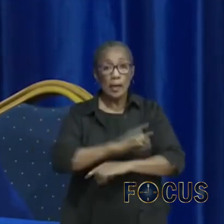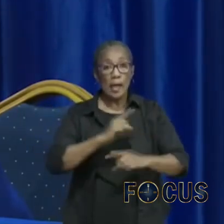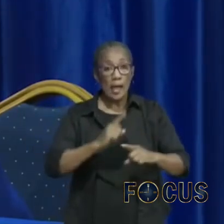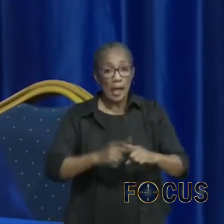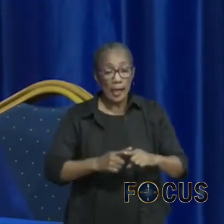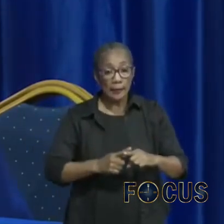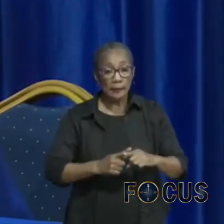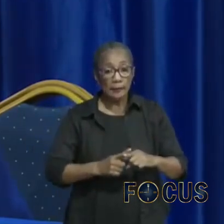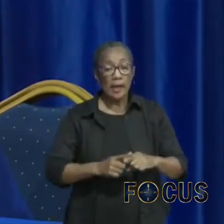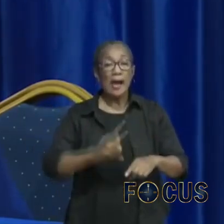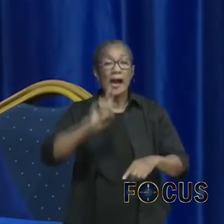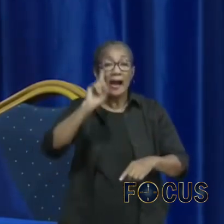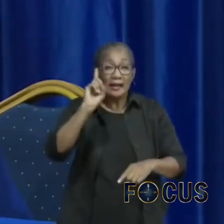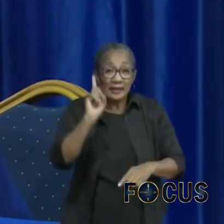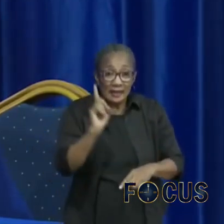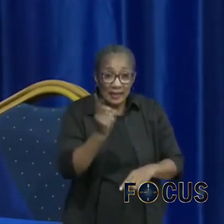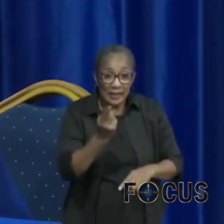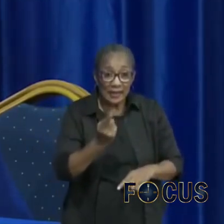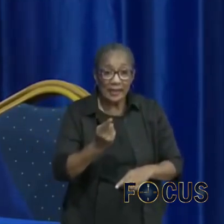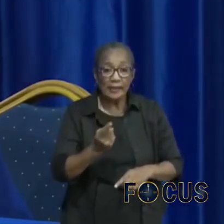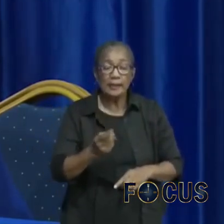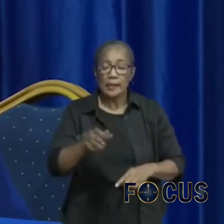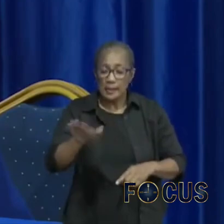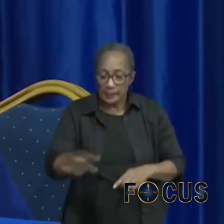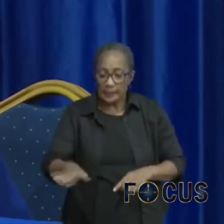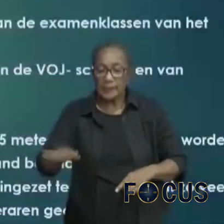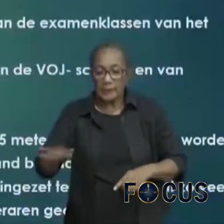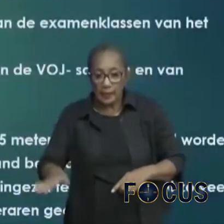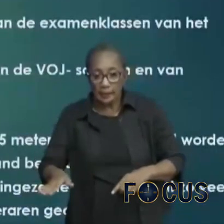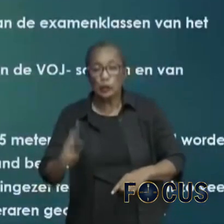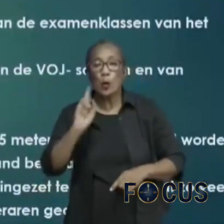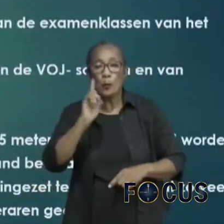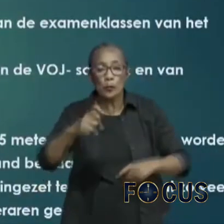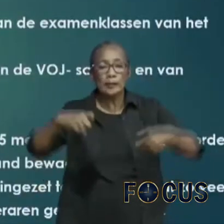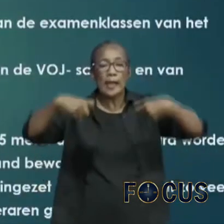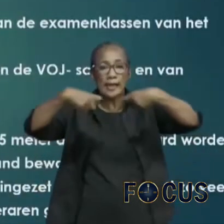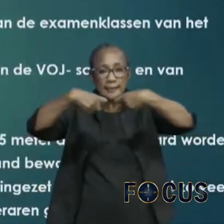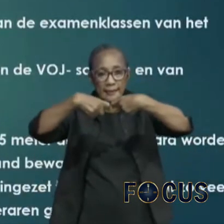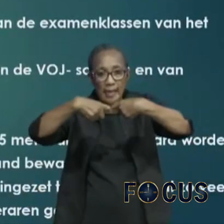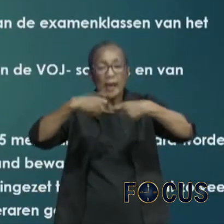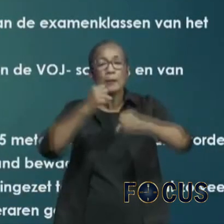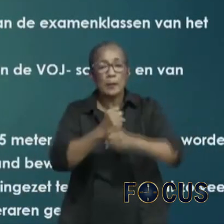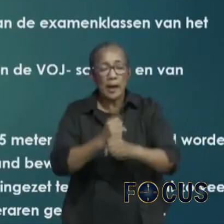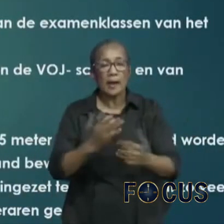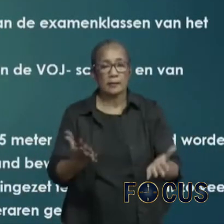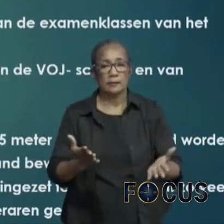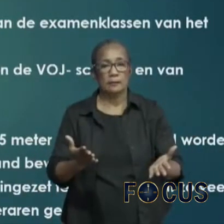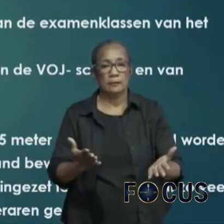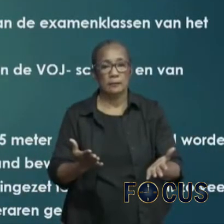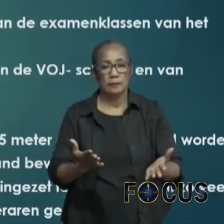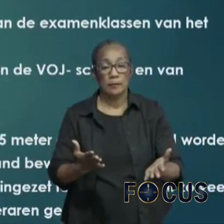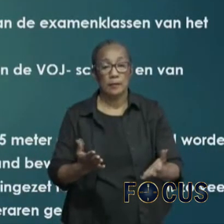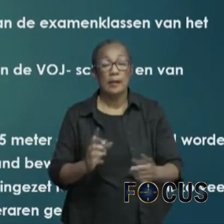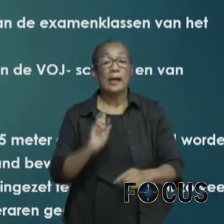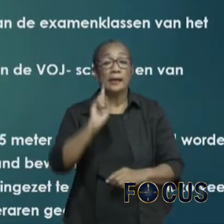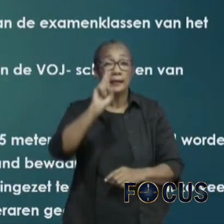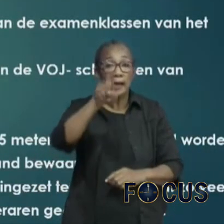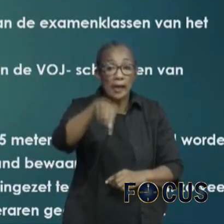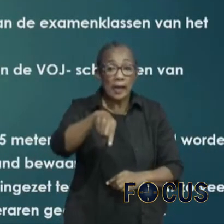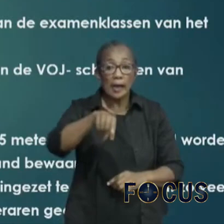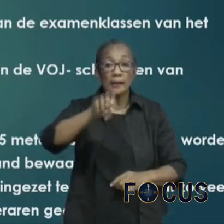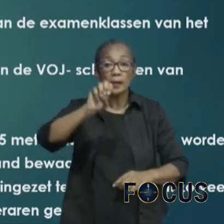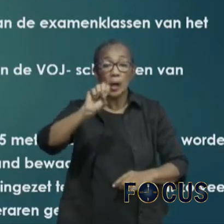nogmaals, alleen voor de kinderen die examen doen. Het gaat dus om een